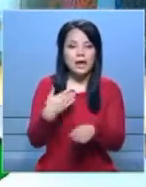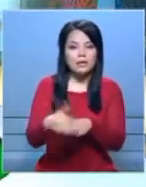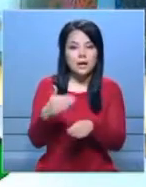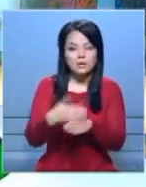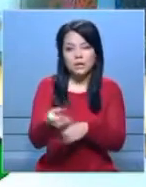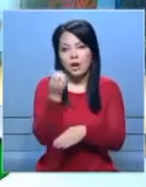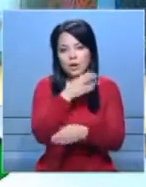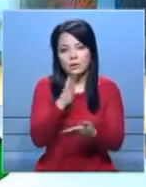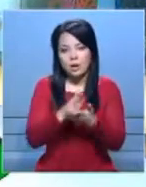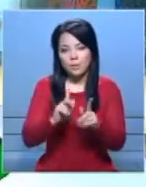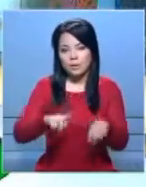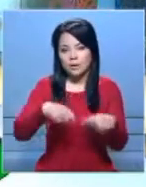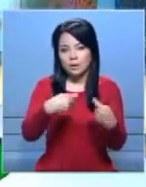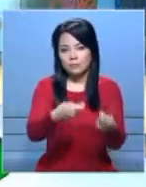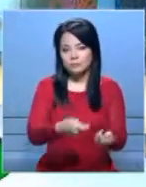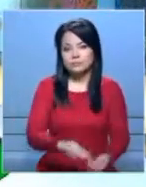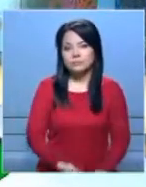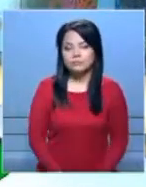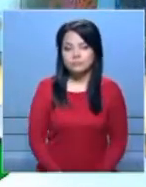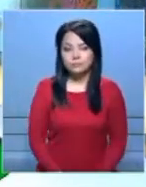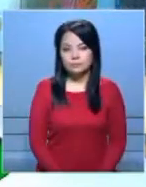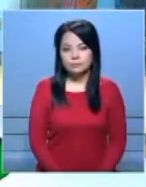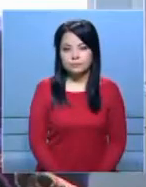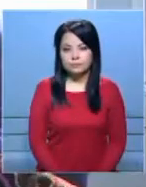қайтарымы да жақсы, дейді мамандар.